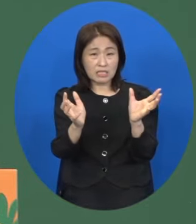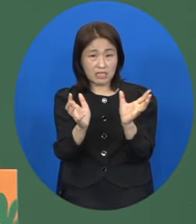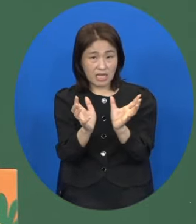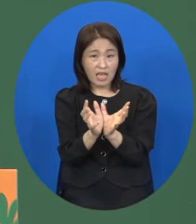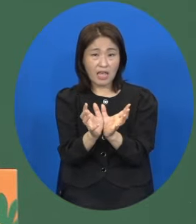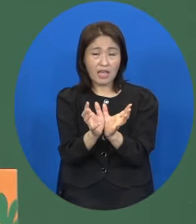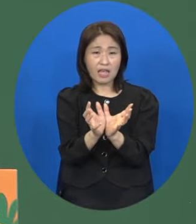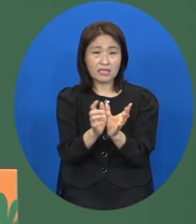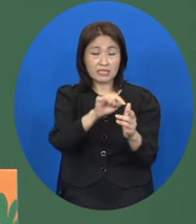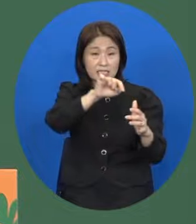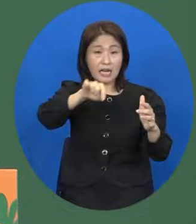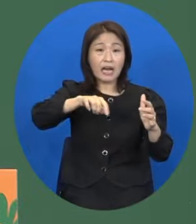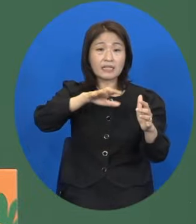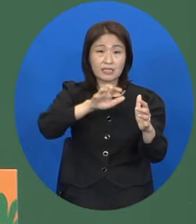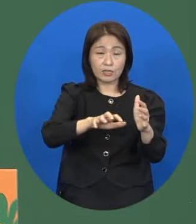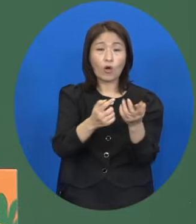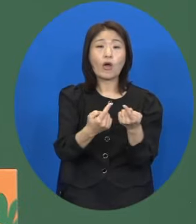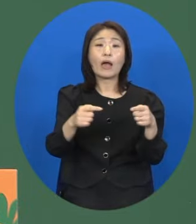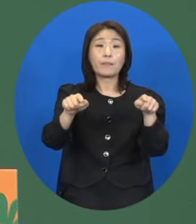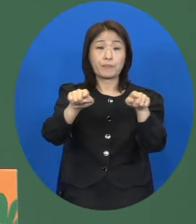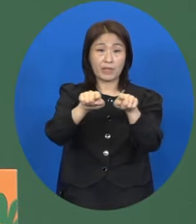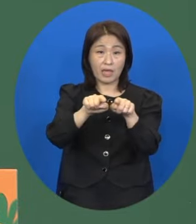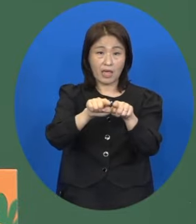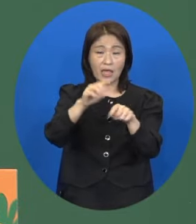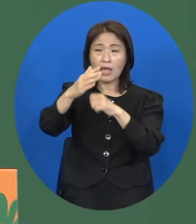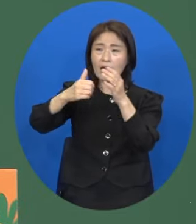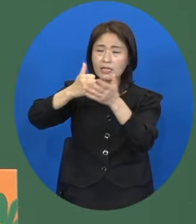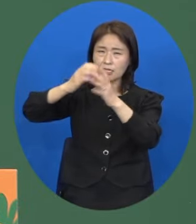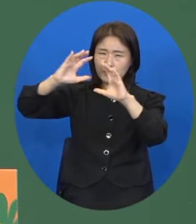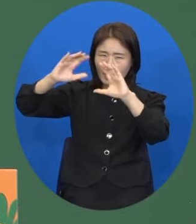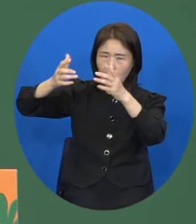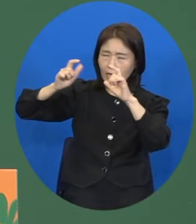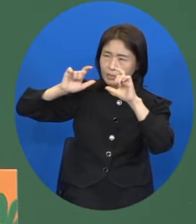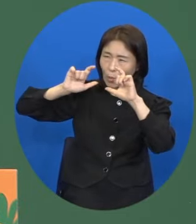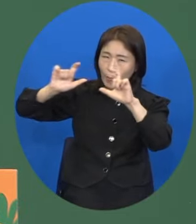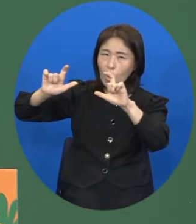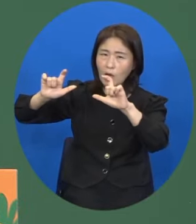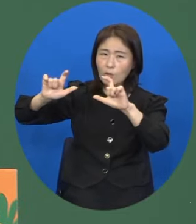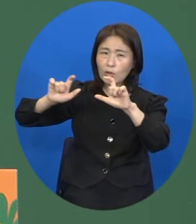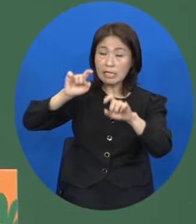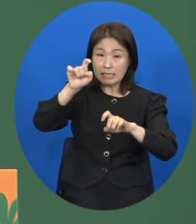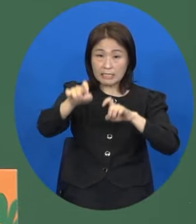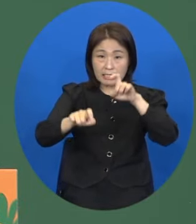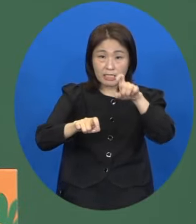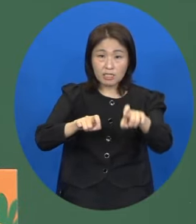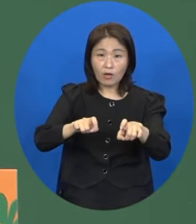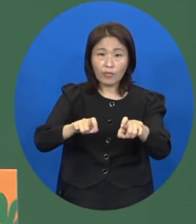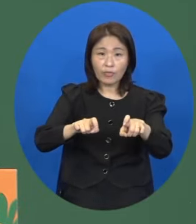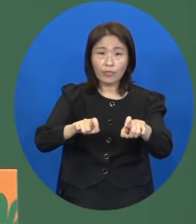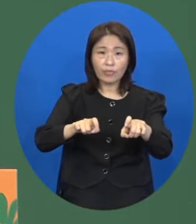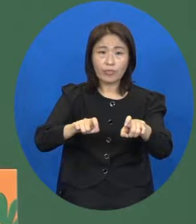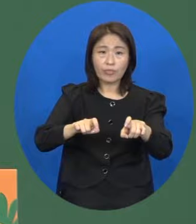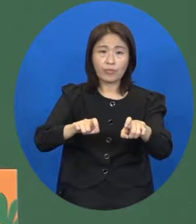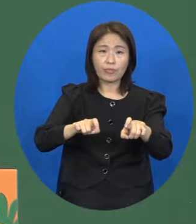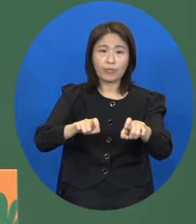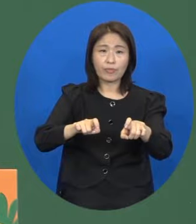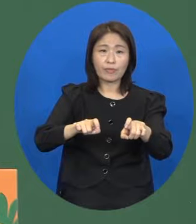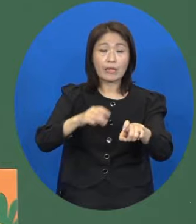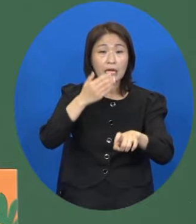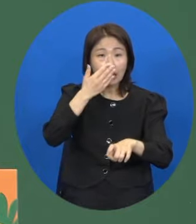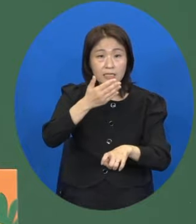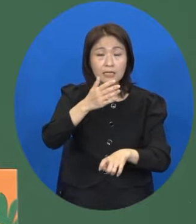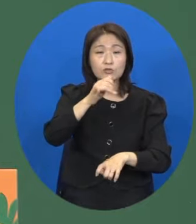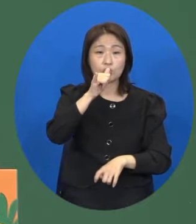있지만 그럼에도 불구하고 함께 하나님 나라를 선포하고 실천하며 살아갈 수 있도록 이 땅에